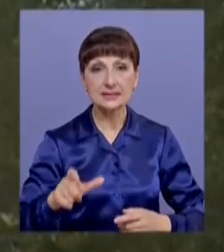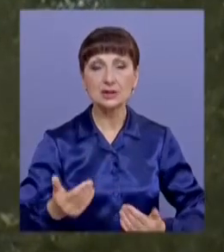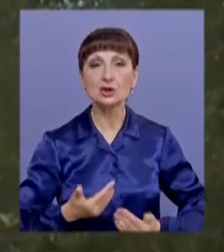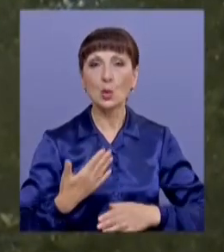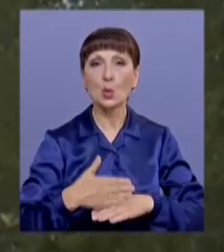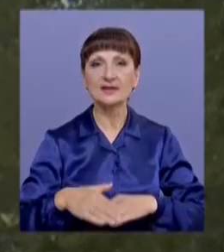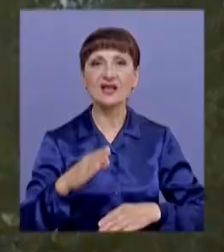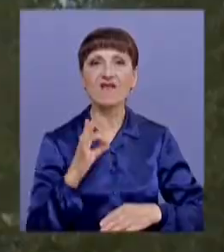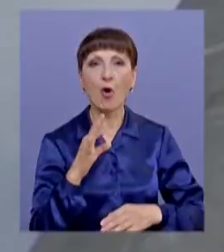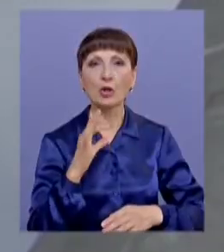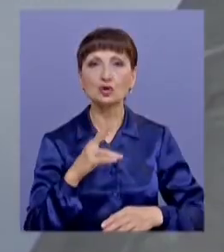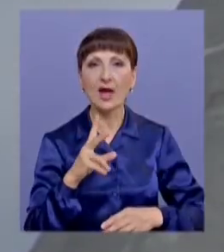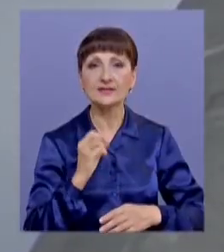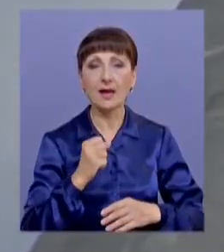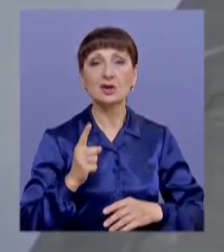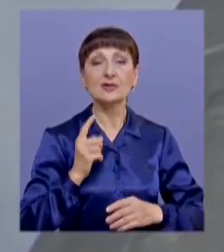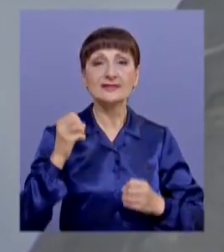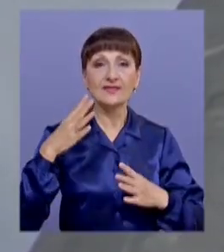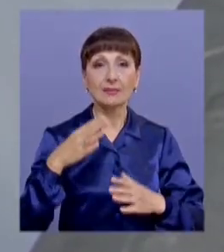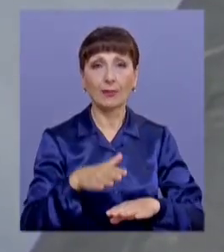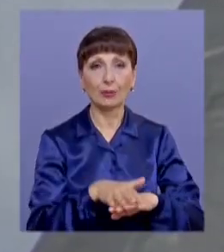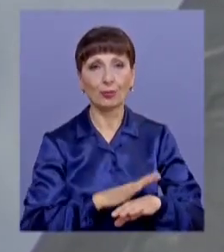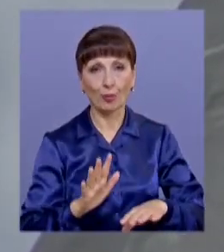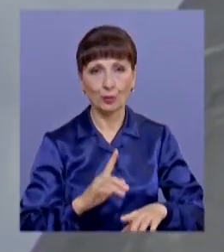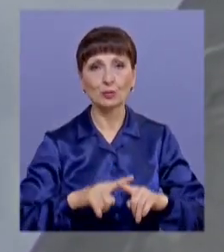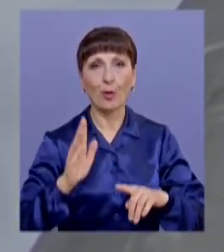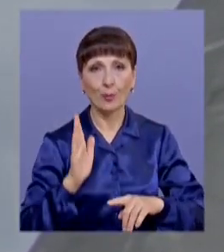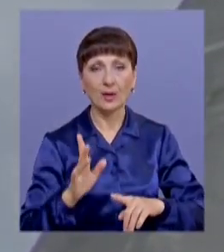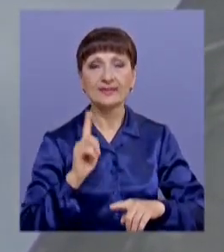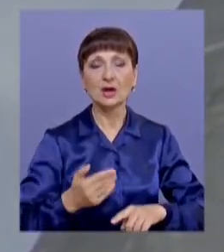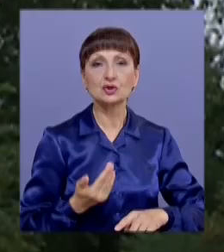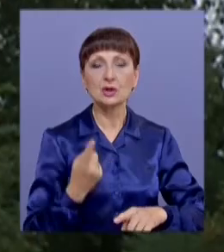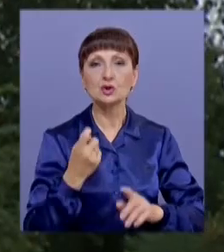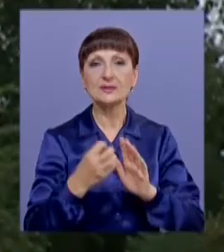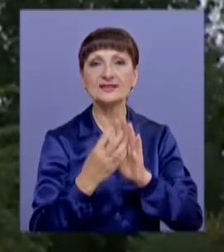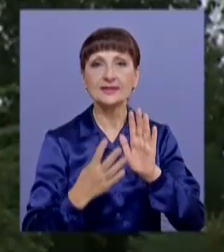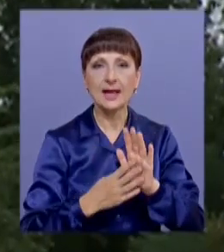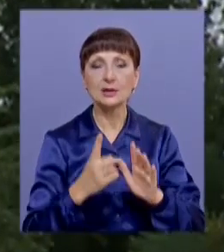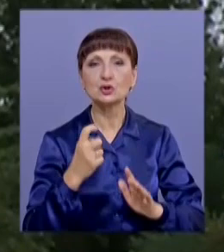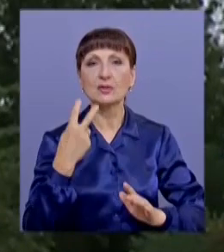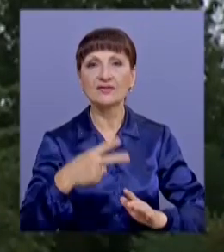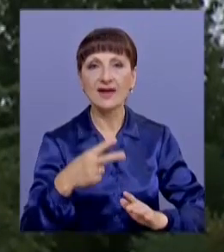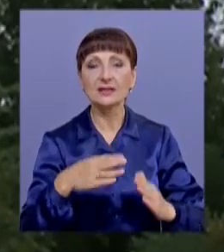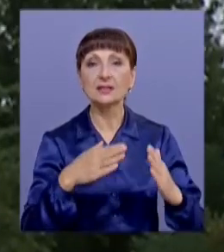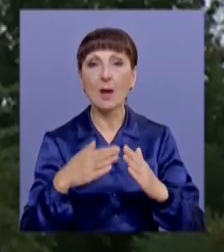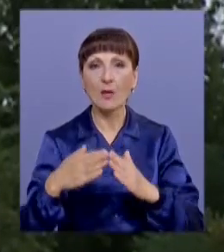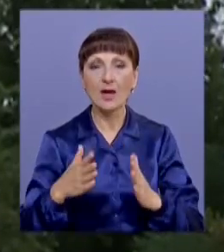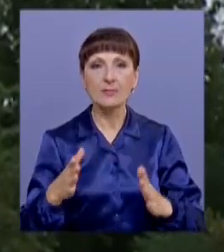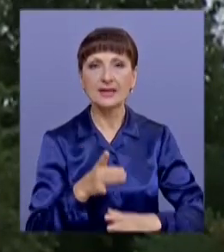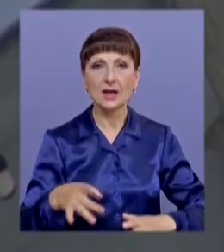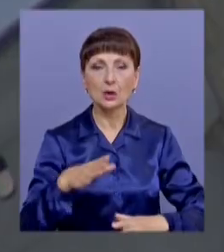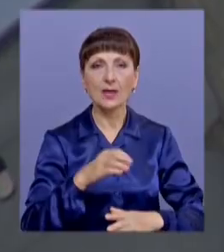жителям улицы Волочаевская, ждать света осталось недолго. Так же, как и жильцам 119 и 120 домов